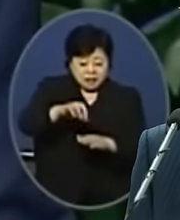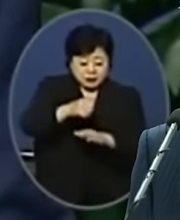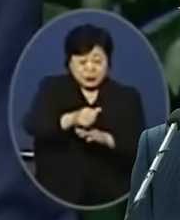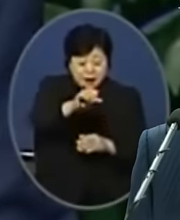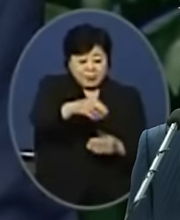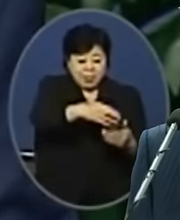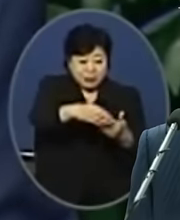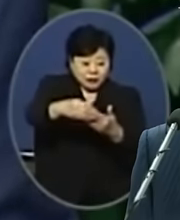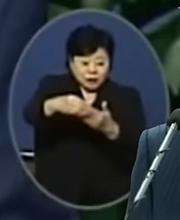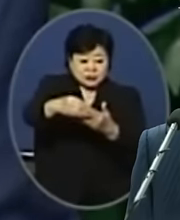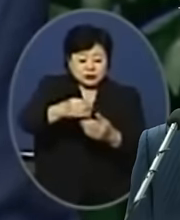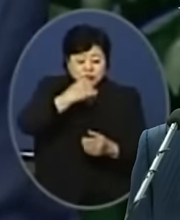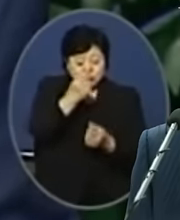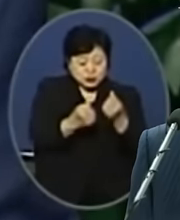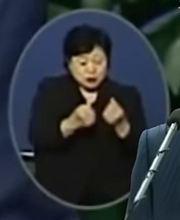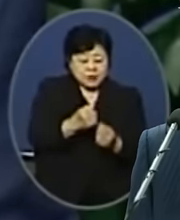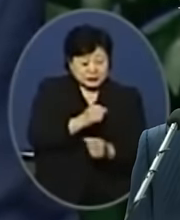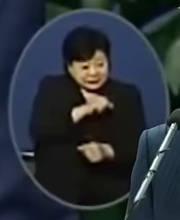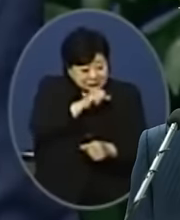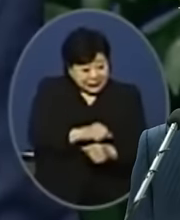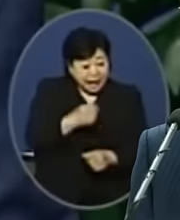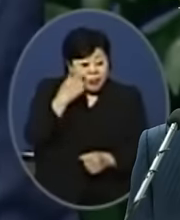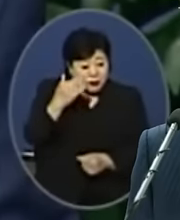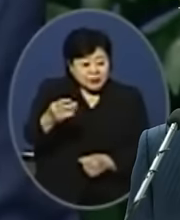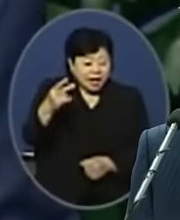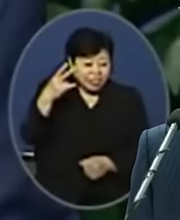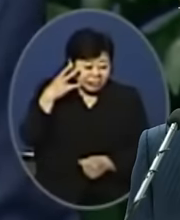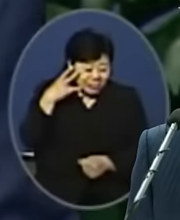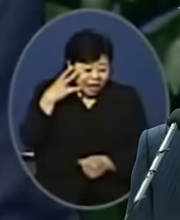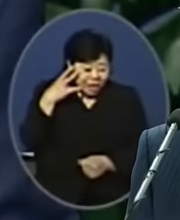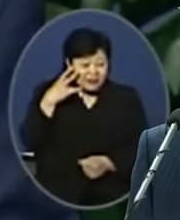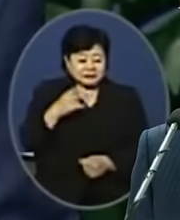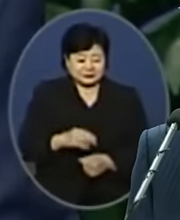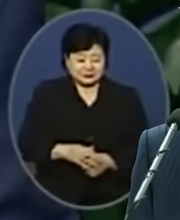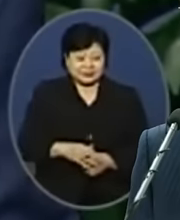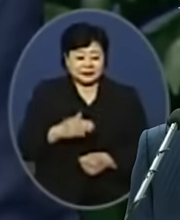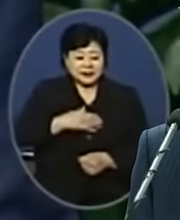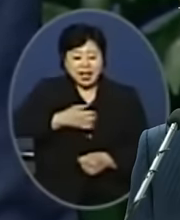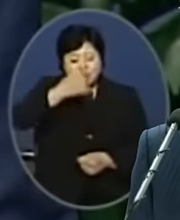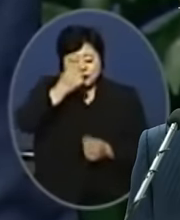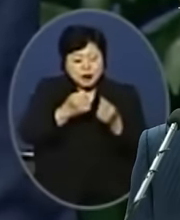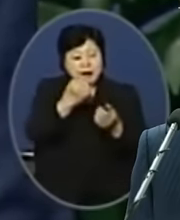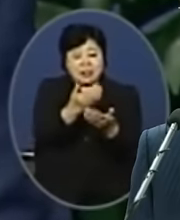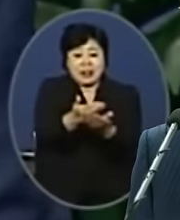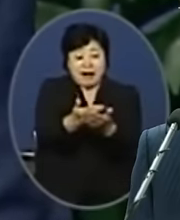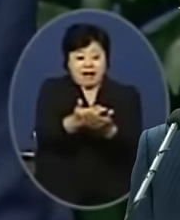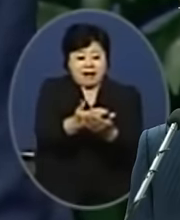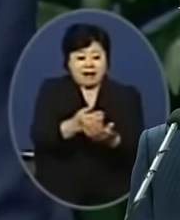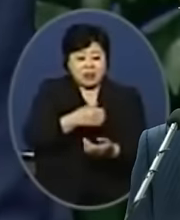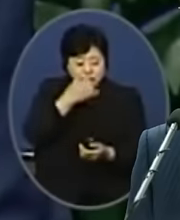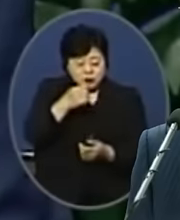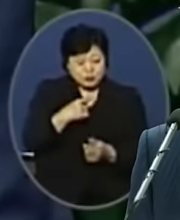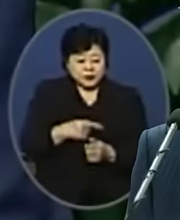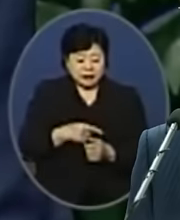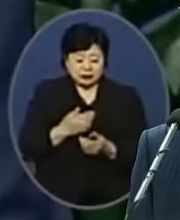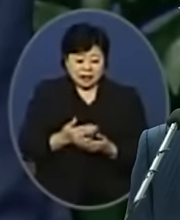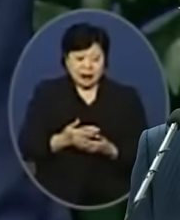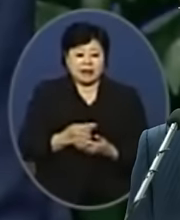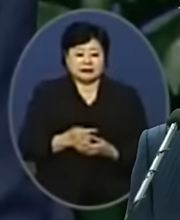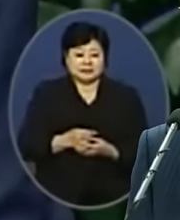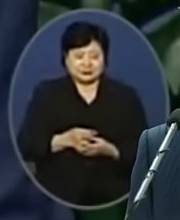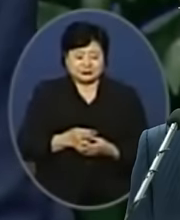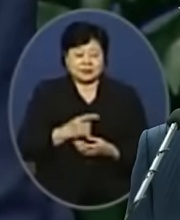아니까 임금님이 너 꿈을 해석 잘한다면서, 예, 단도직입적으로 말해라. 꿈을 가르쳐 주십시오. 그래야